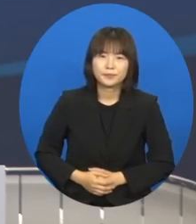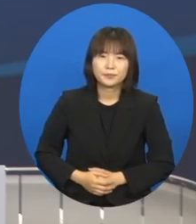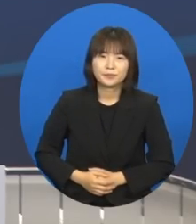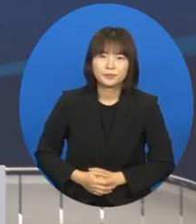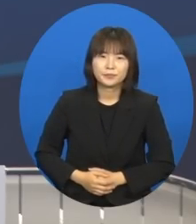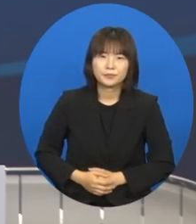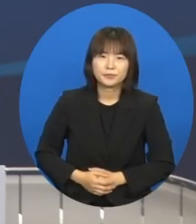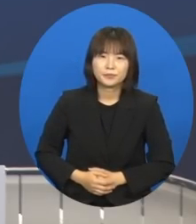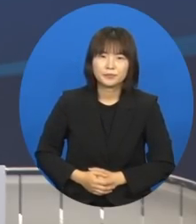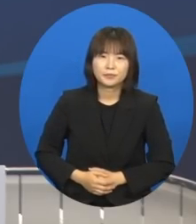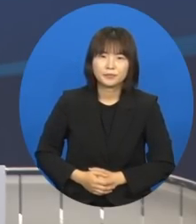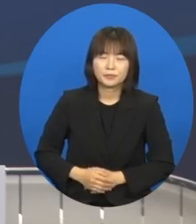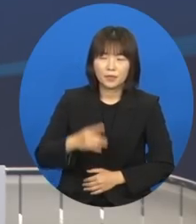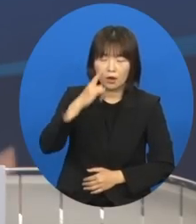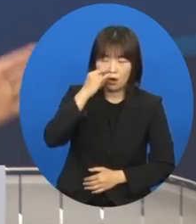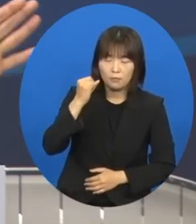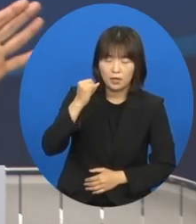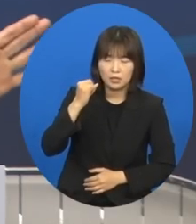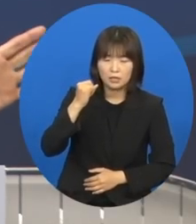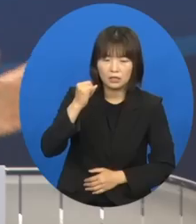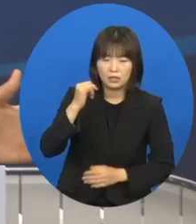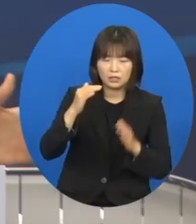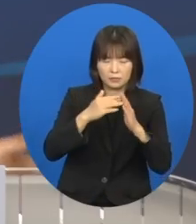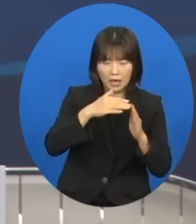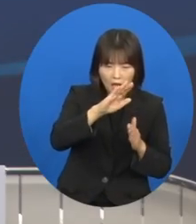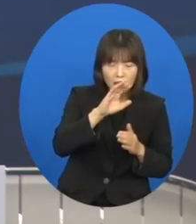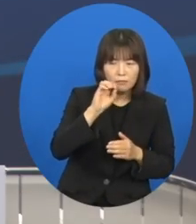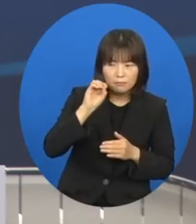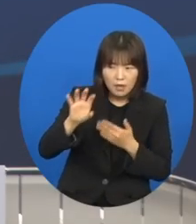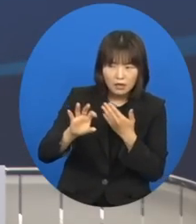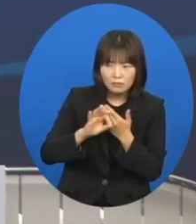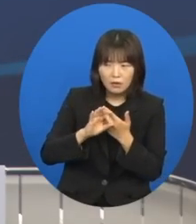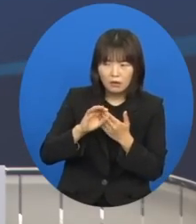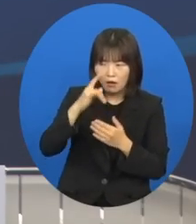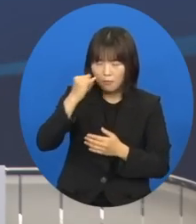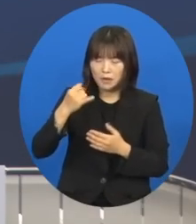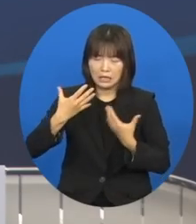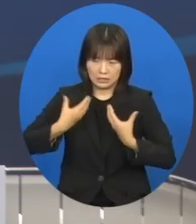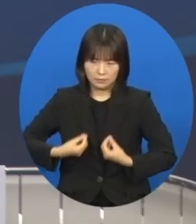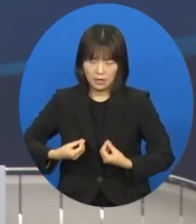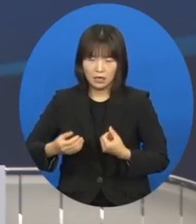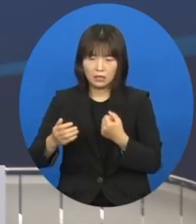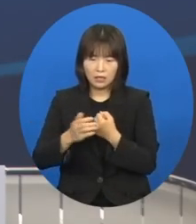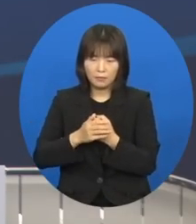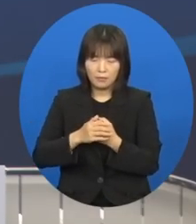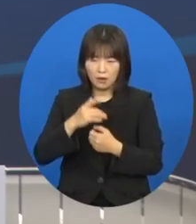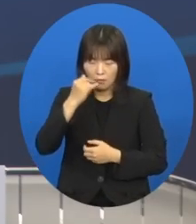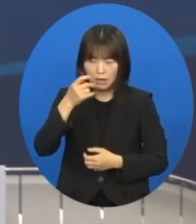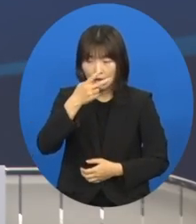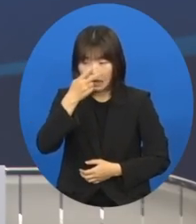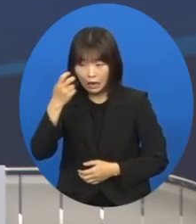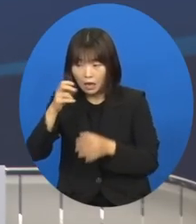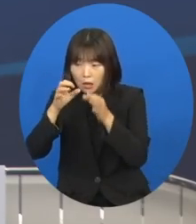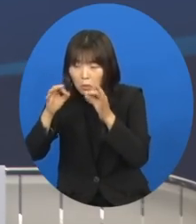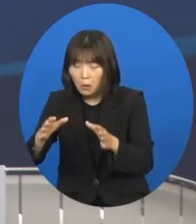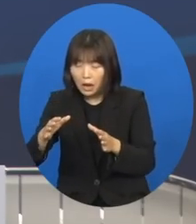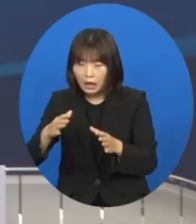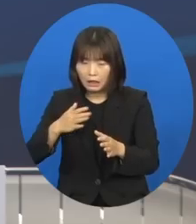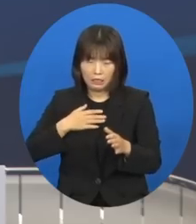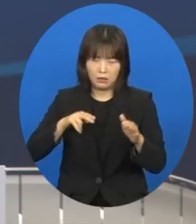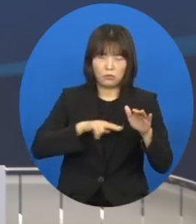엄마한테 내려간다 그러면 엄마 실망하시니까 엄마가 낮잠 자는 그 틈을 타서 기도원에서 가방도 안 들고 지갑도 안 들고 도망을